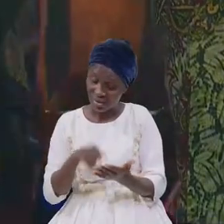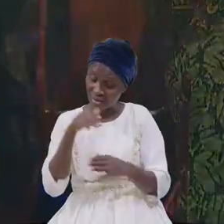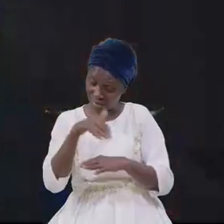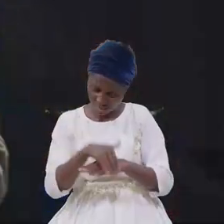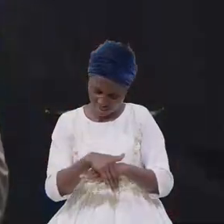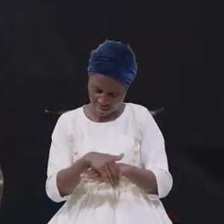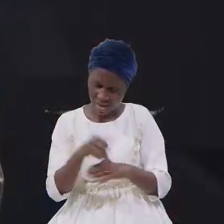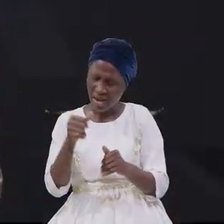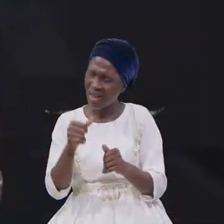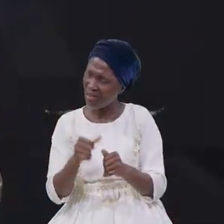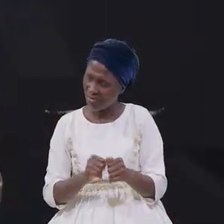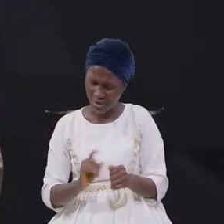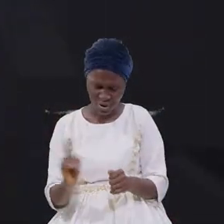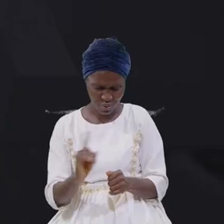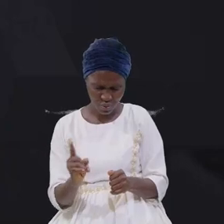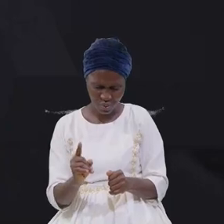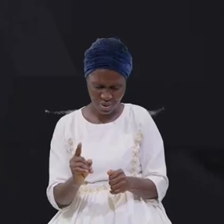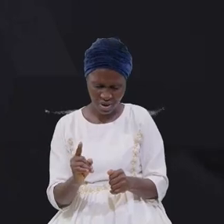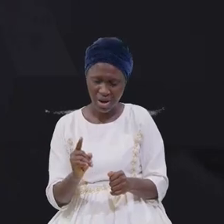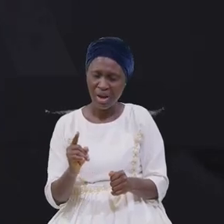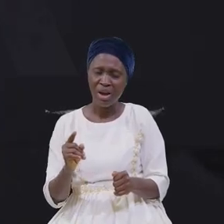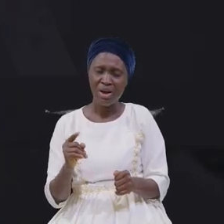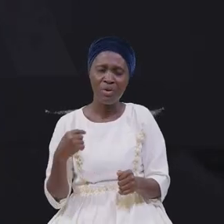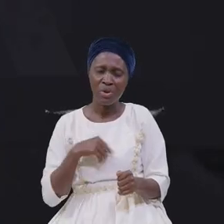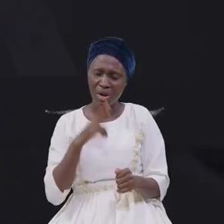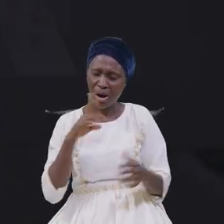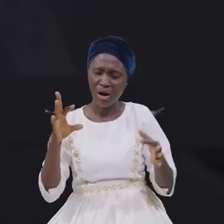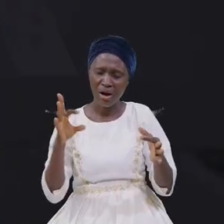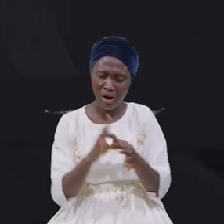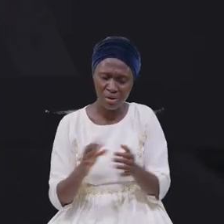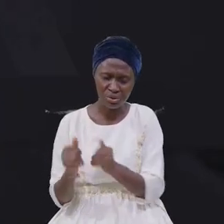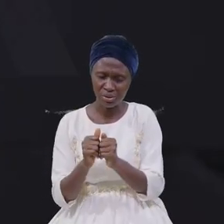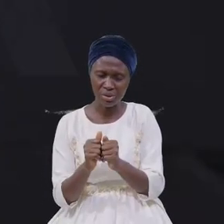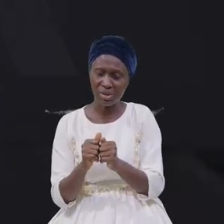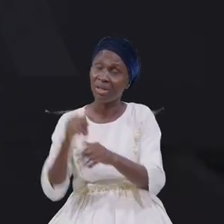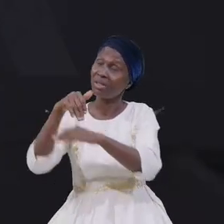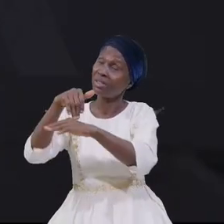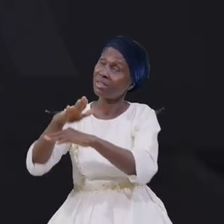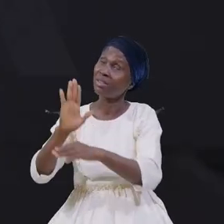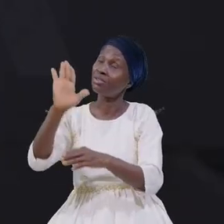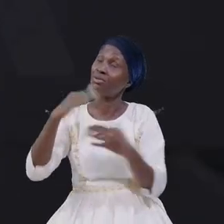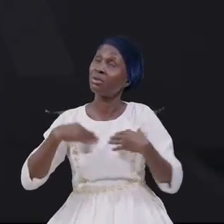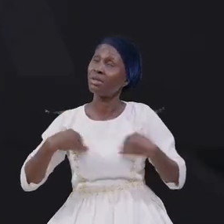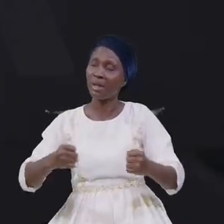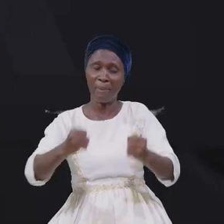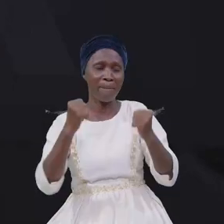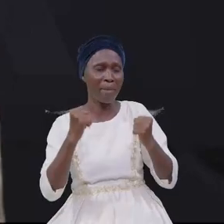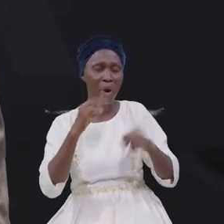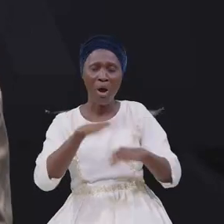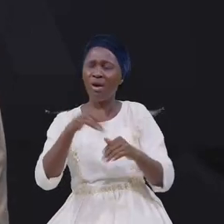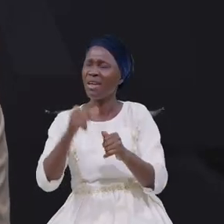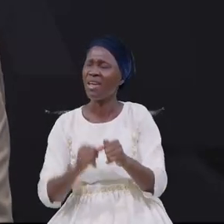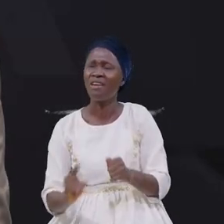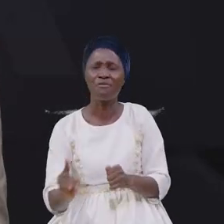partout où nous nous connectons, envoie ta force, puissance de